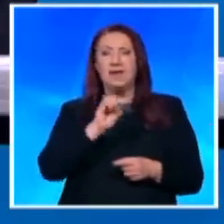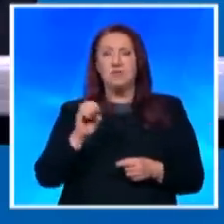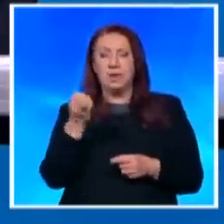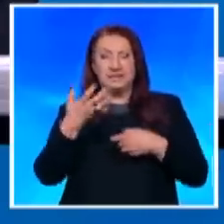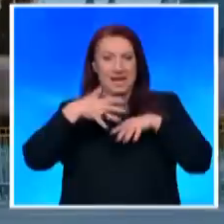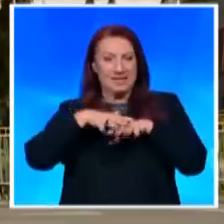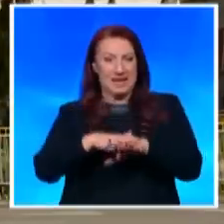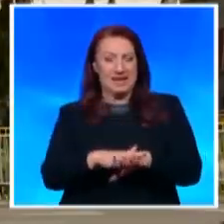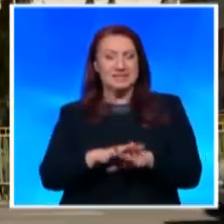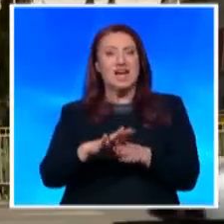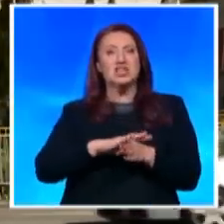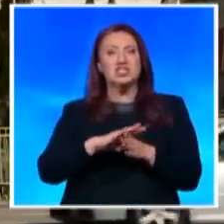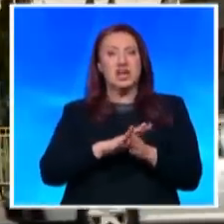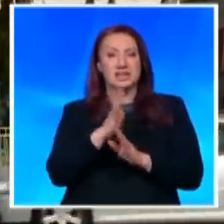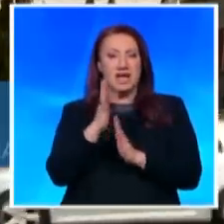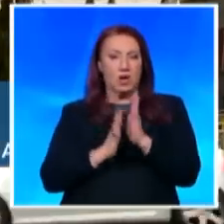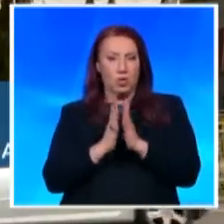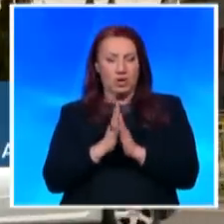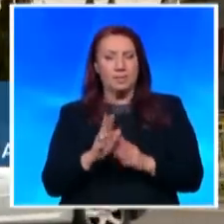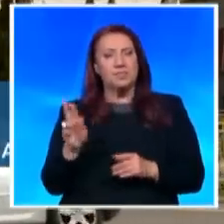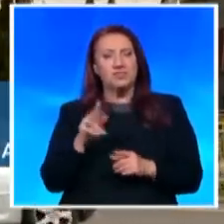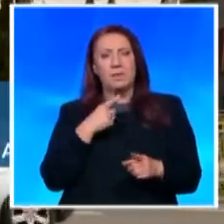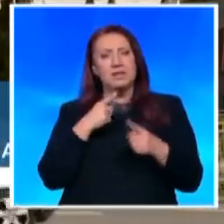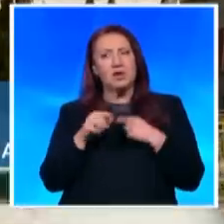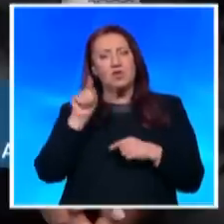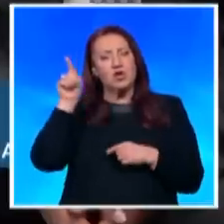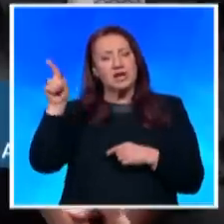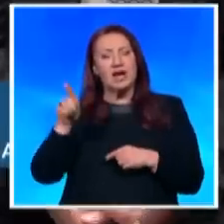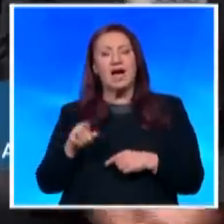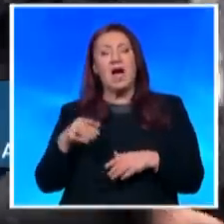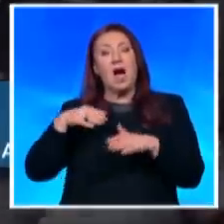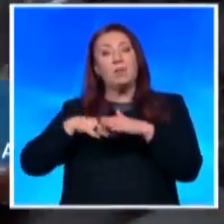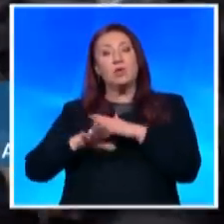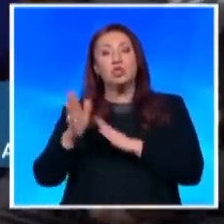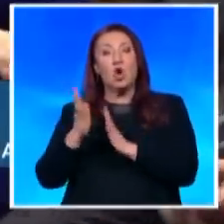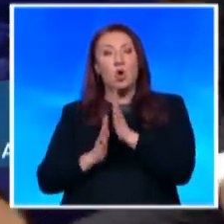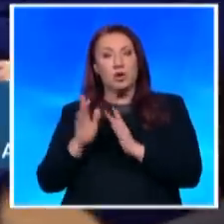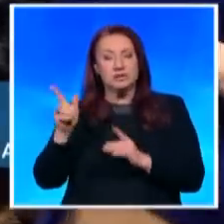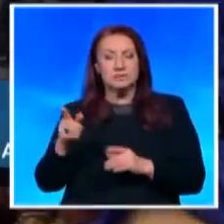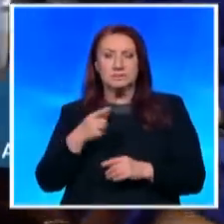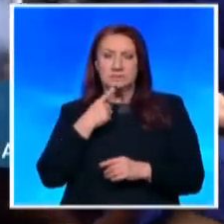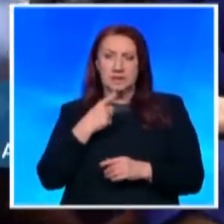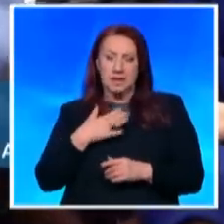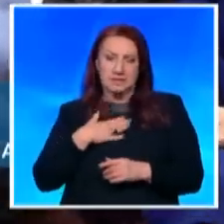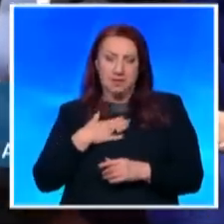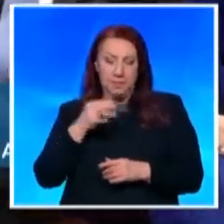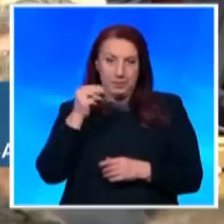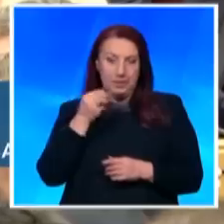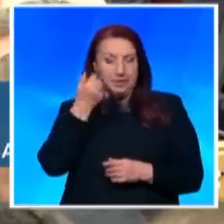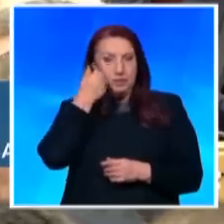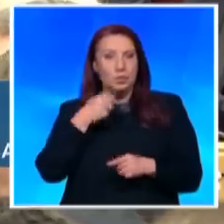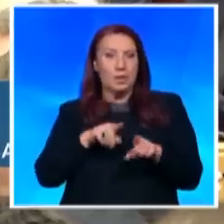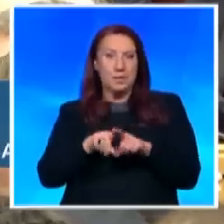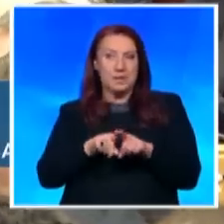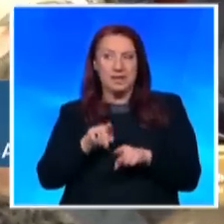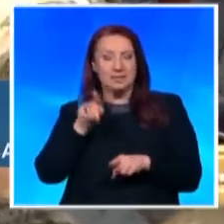гора. Двамата разговаряха в парламента на Подгорица. Донев увери, че в лицето на България Черна гора има добър приятел. Страната